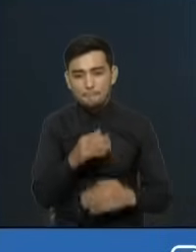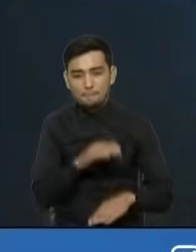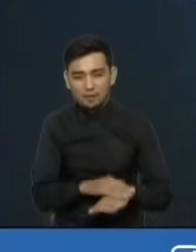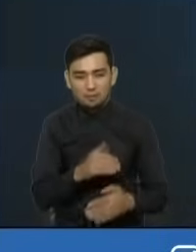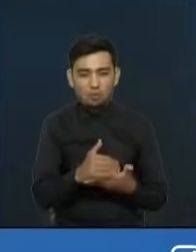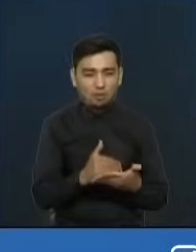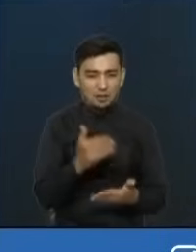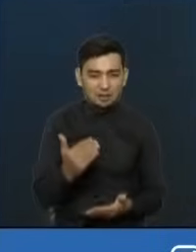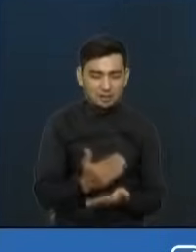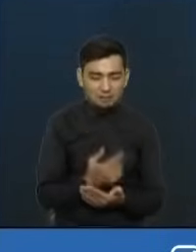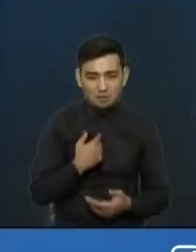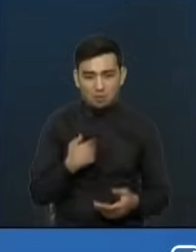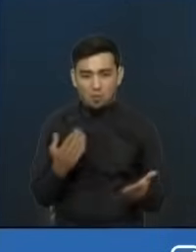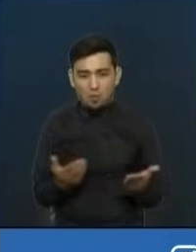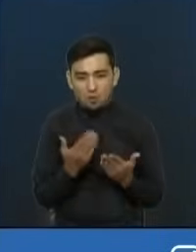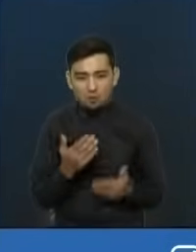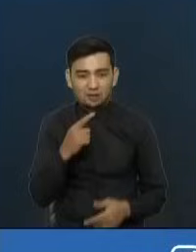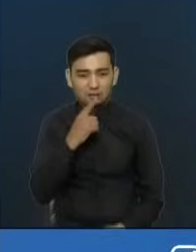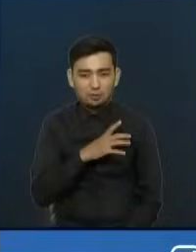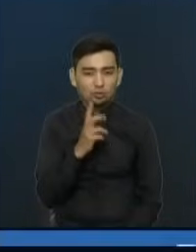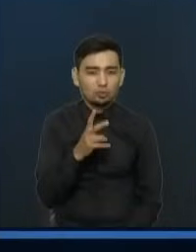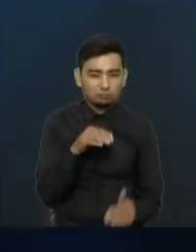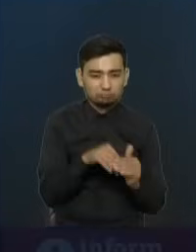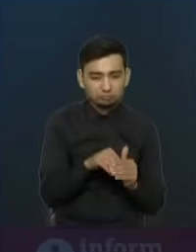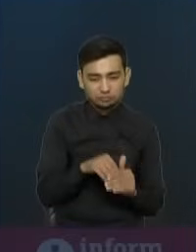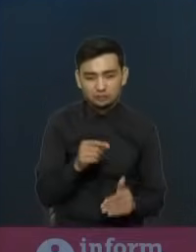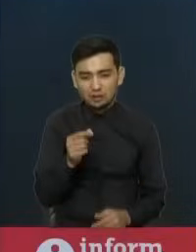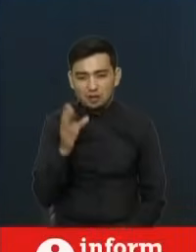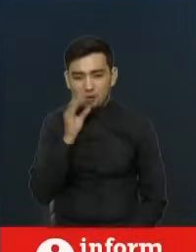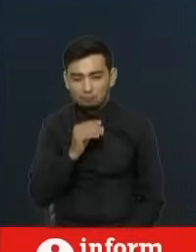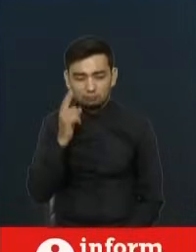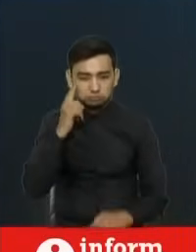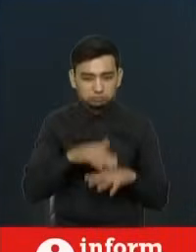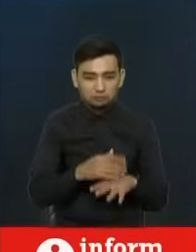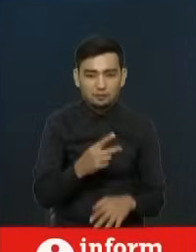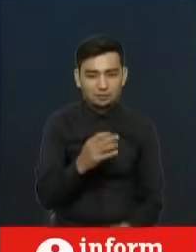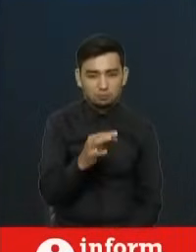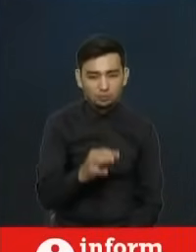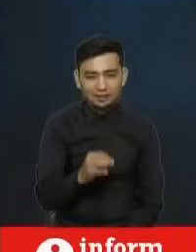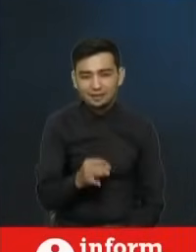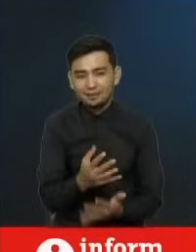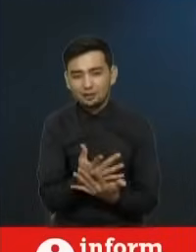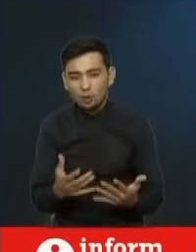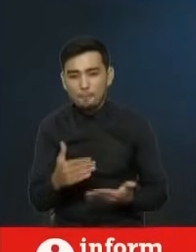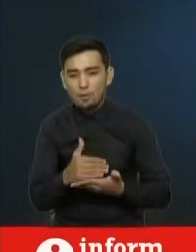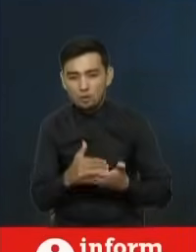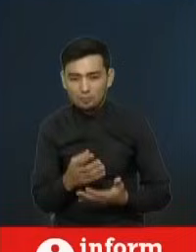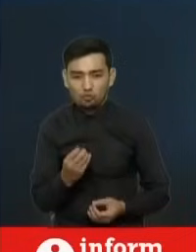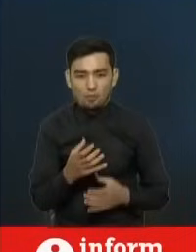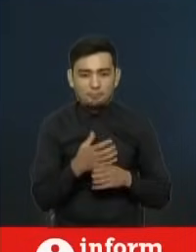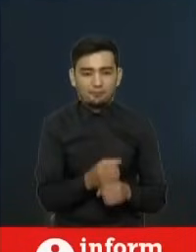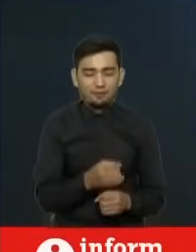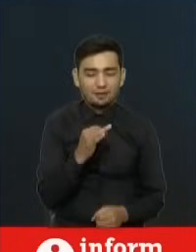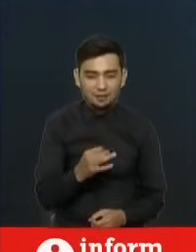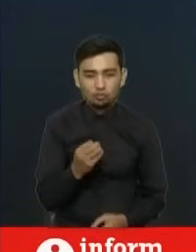достаточно щадящие условия для тех, кто умеет формировать жилищные накопления – 20%. И по некоторым программам даже меньше. При этом